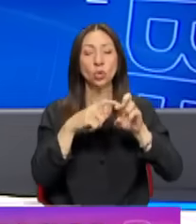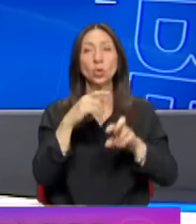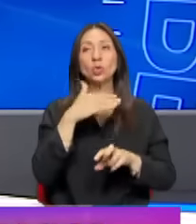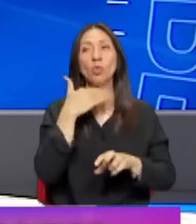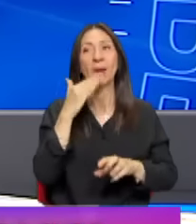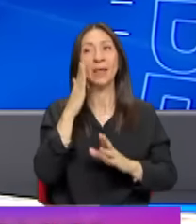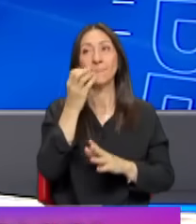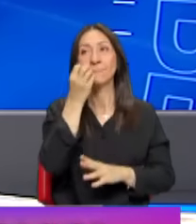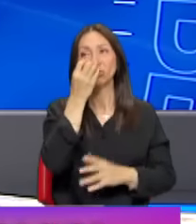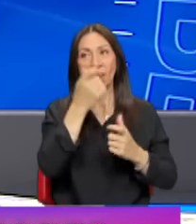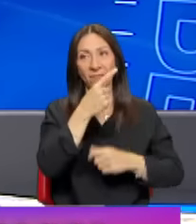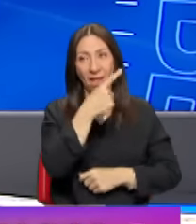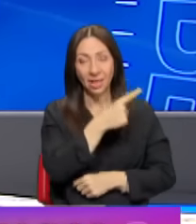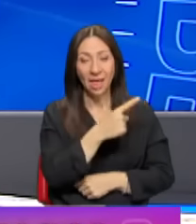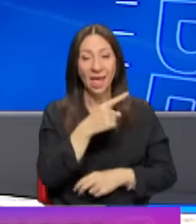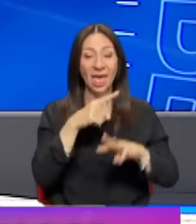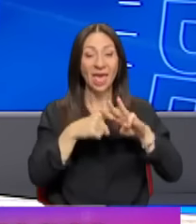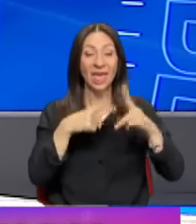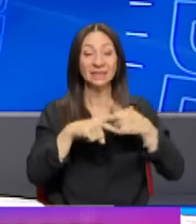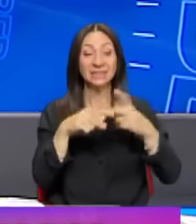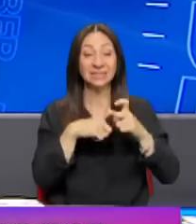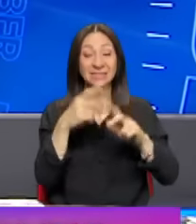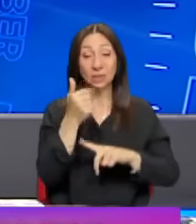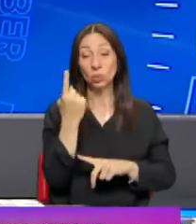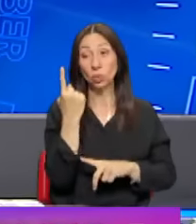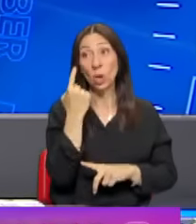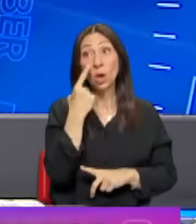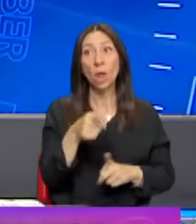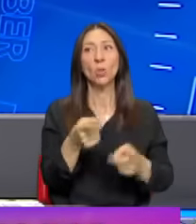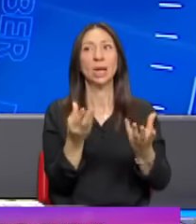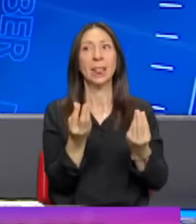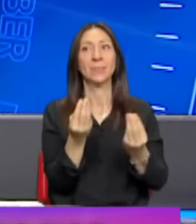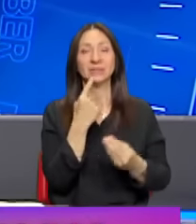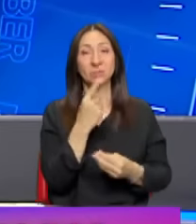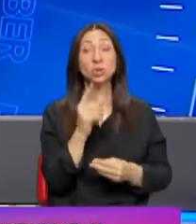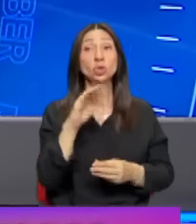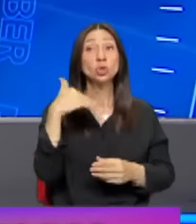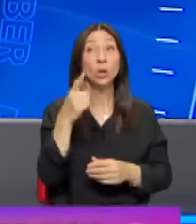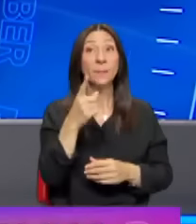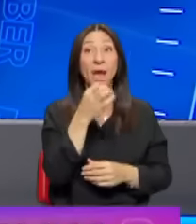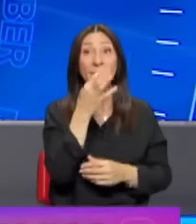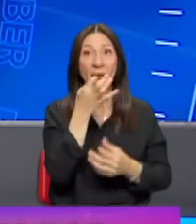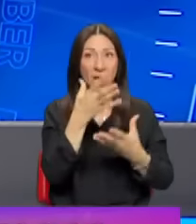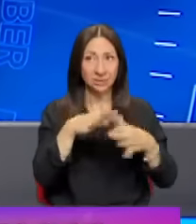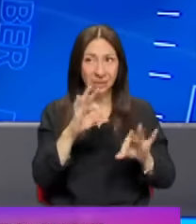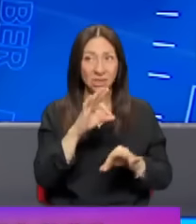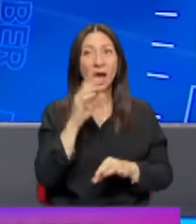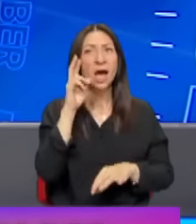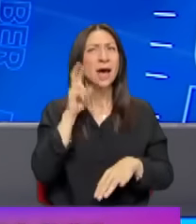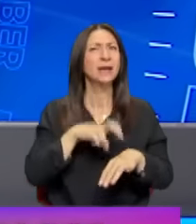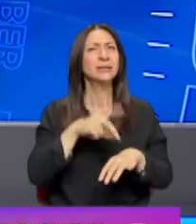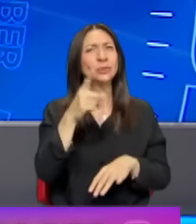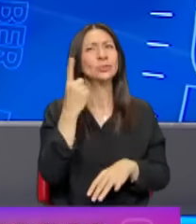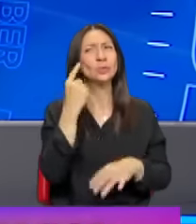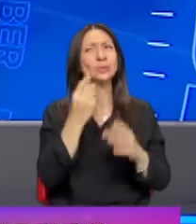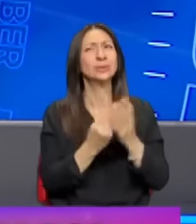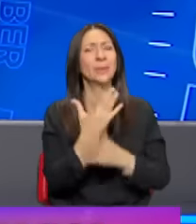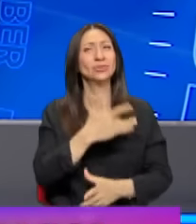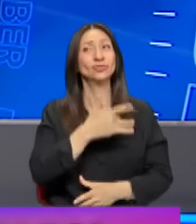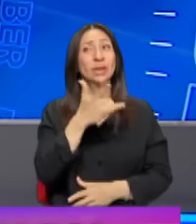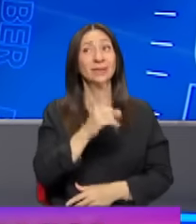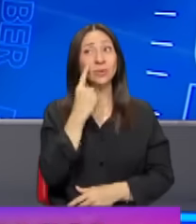pazarındaydı Bahçeli Evler'de. Ezgi bugün Arife gününe göre daha kalabalık demişti. Sonrasında orada bir haber hazırladı. Hatırlayacaksınız dün sabah